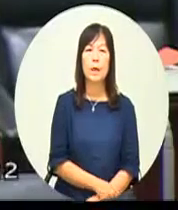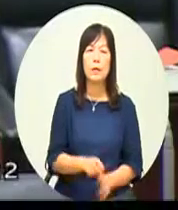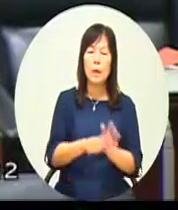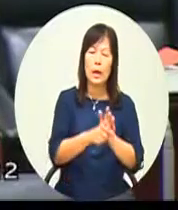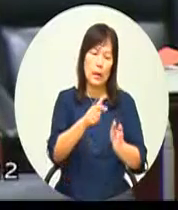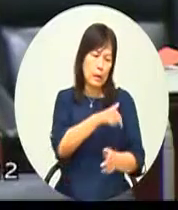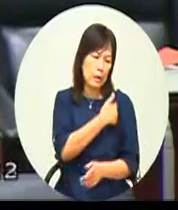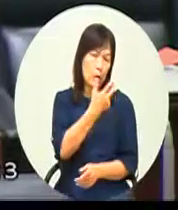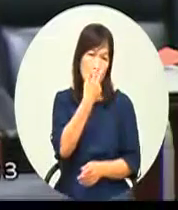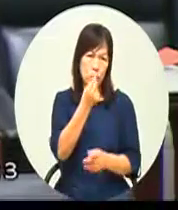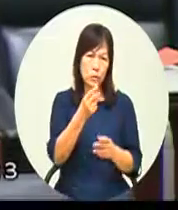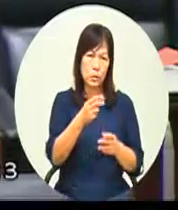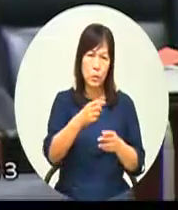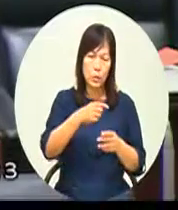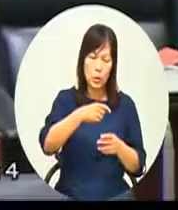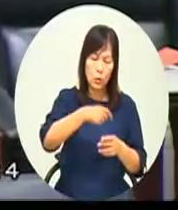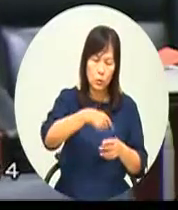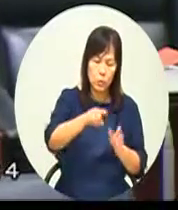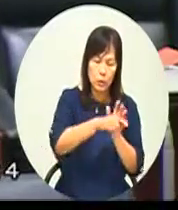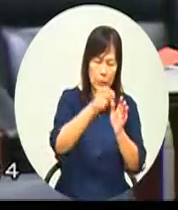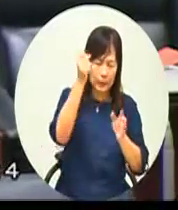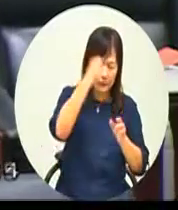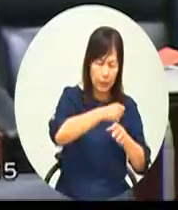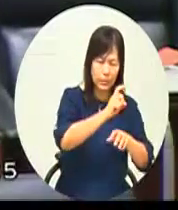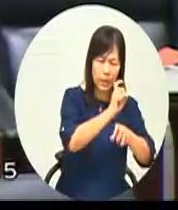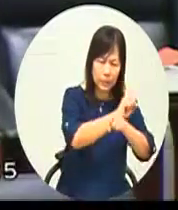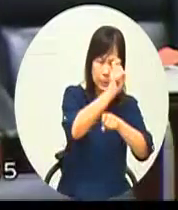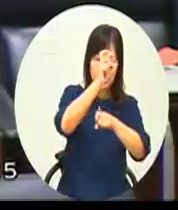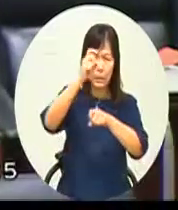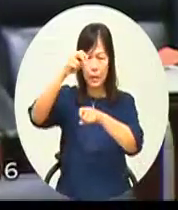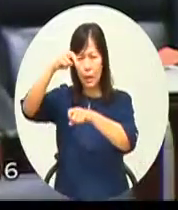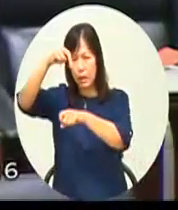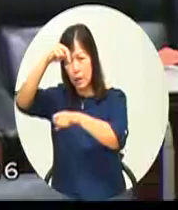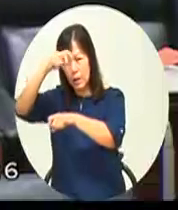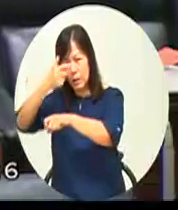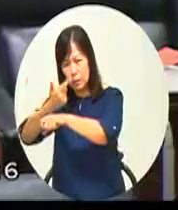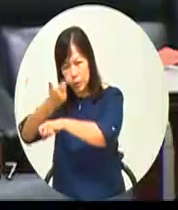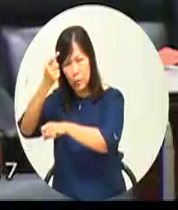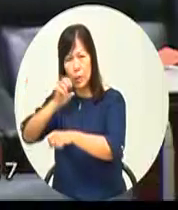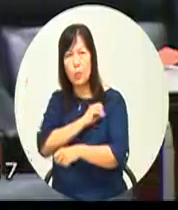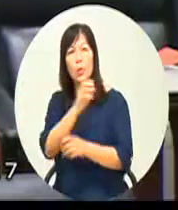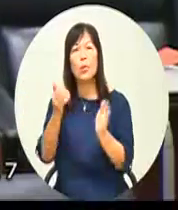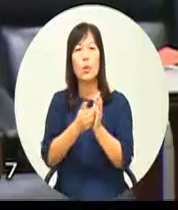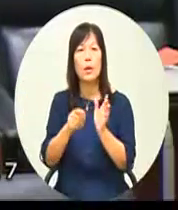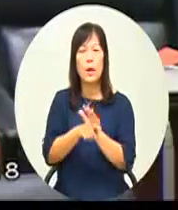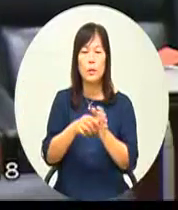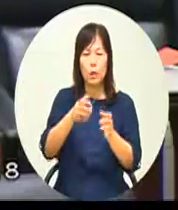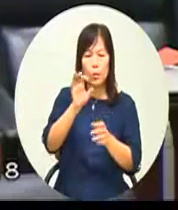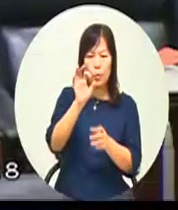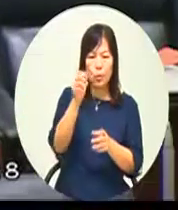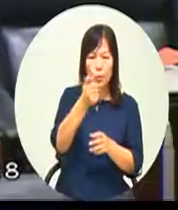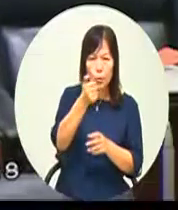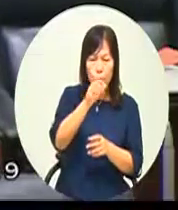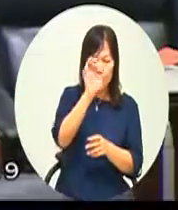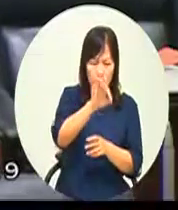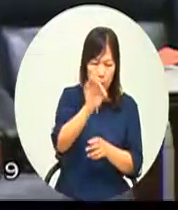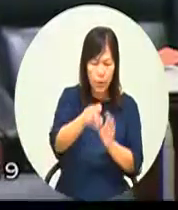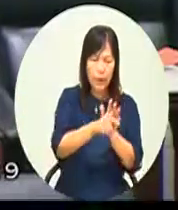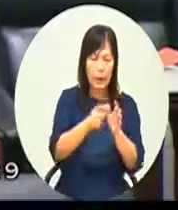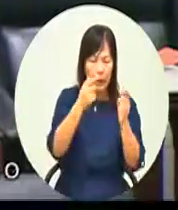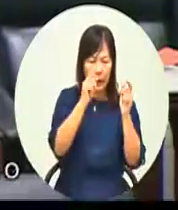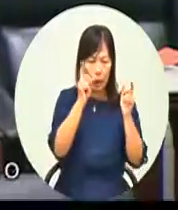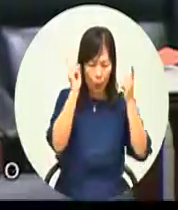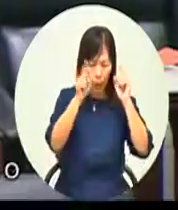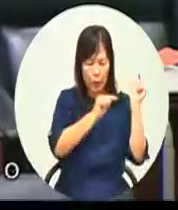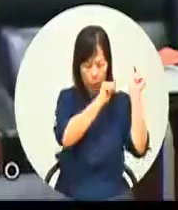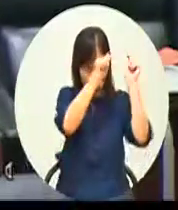发车，早上10点到下午6点，哈，那只要花了50元哦，就能玩一天。那我